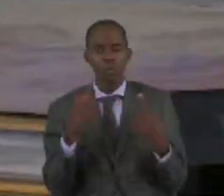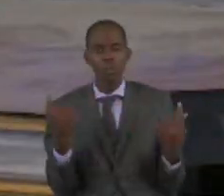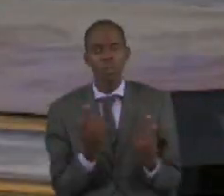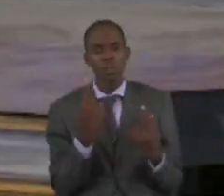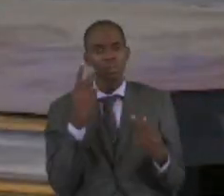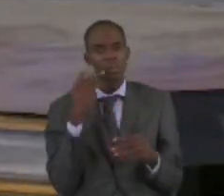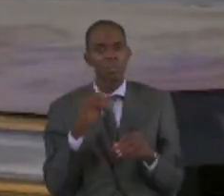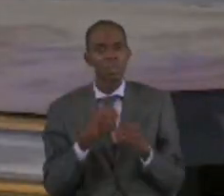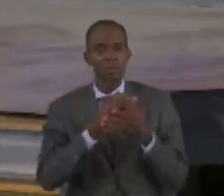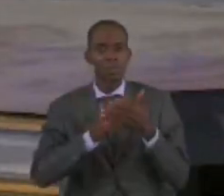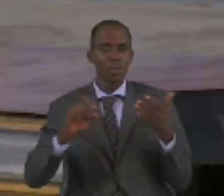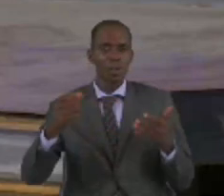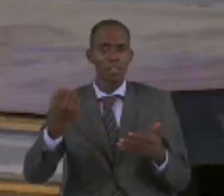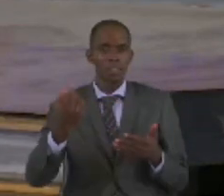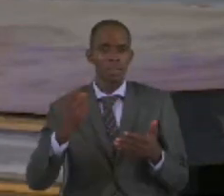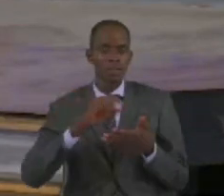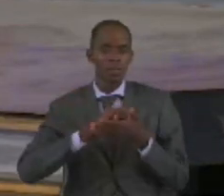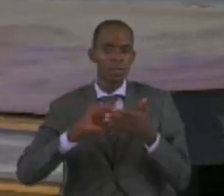11.